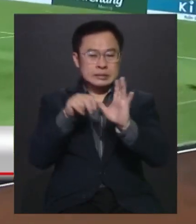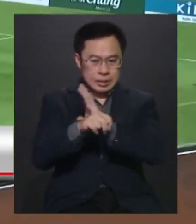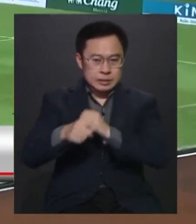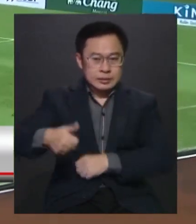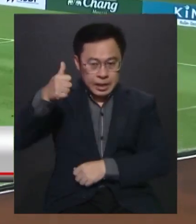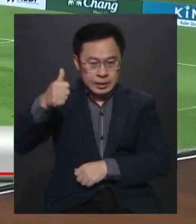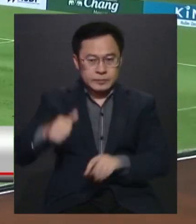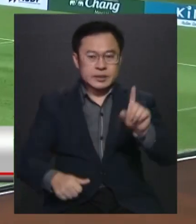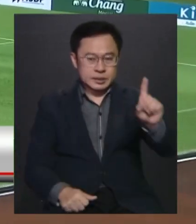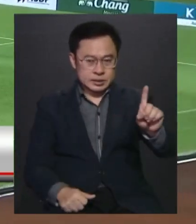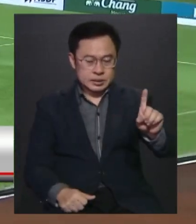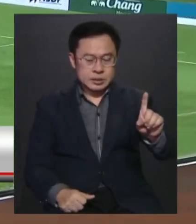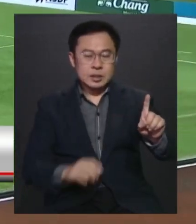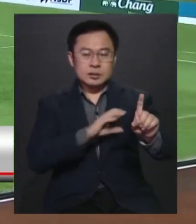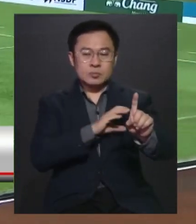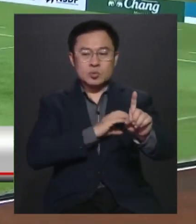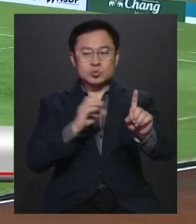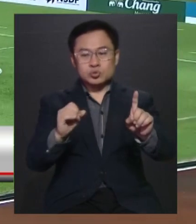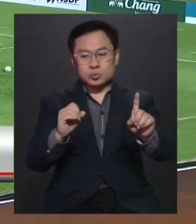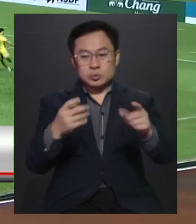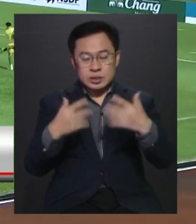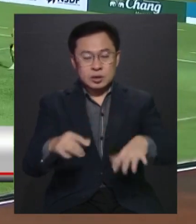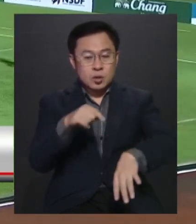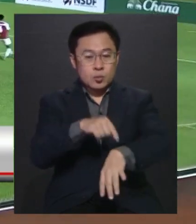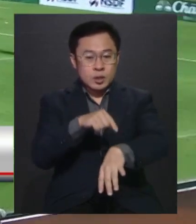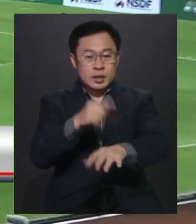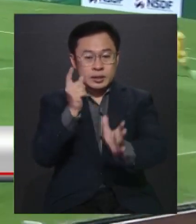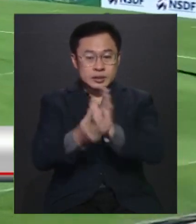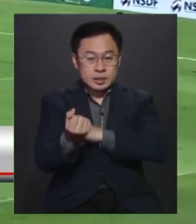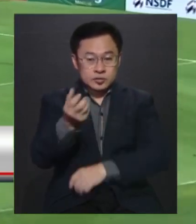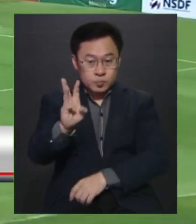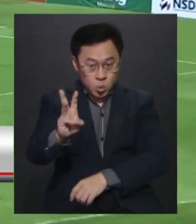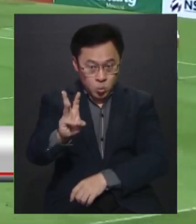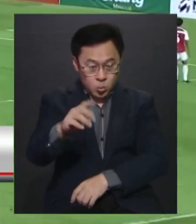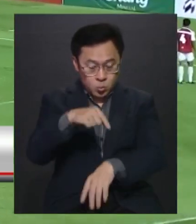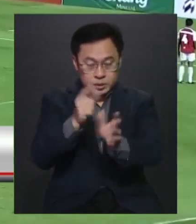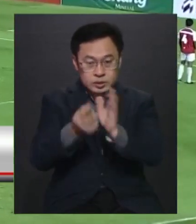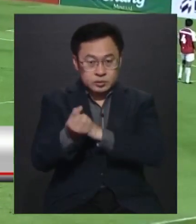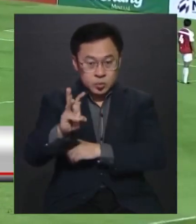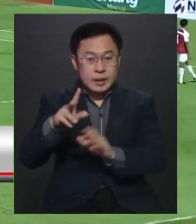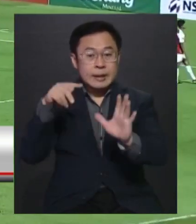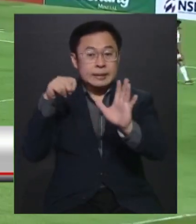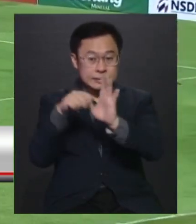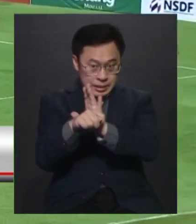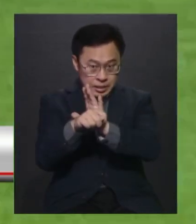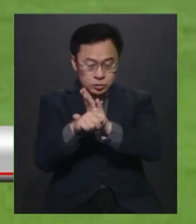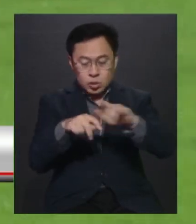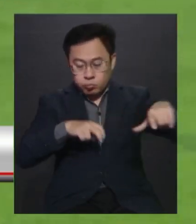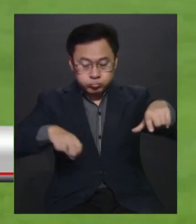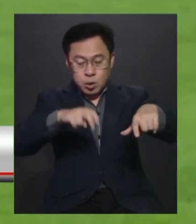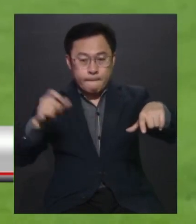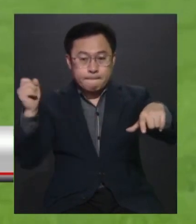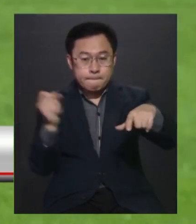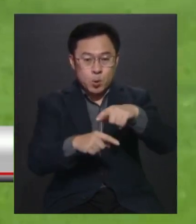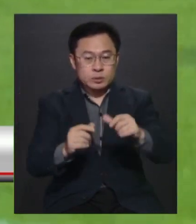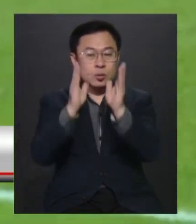ไหลครับนาทีที่66ครับตราดมาหนีเพิ่มเป็น 2-0 จากการยิงของตัวสำรองอย่างฤทธิพรหวานชื่นครับลงมาเป็นซุปเปอร์ซับแล้วก็ยิง